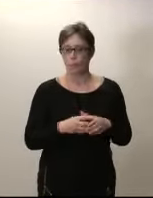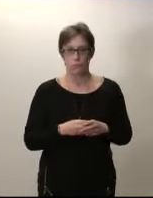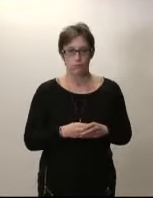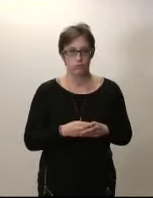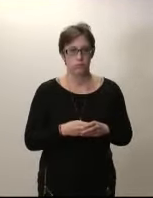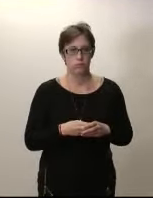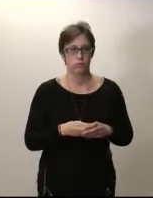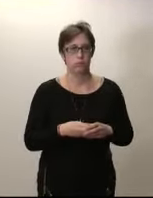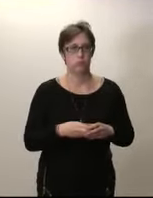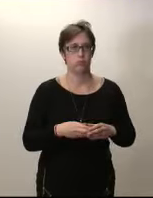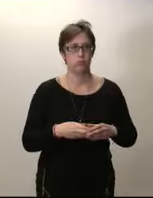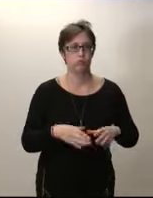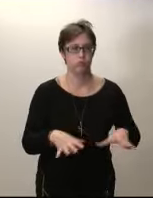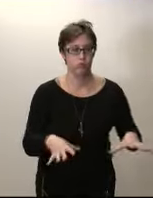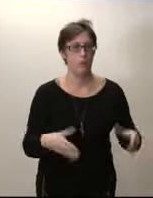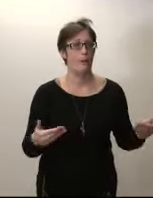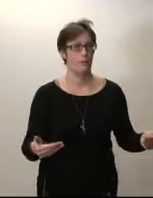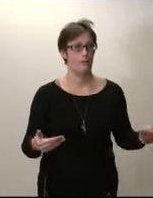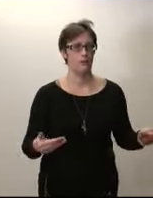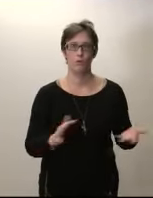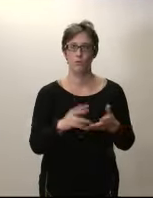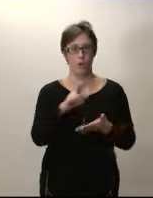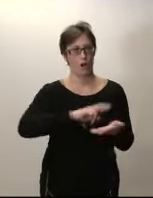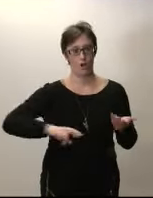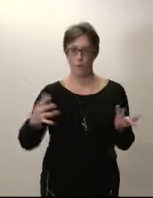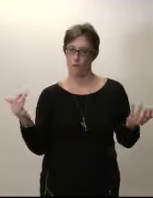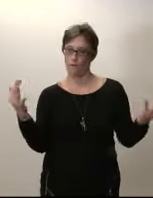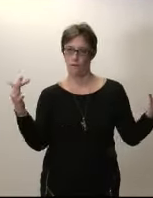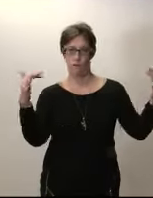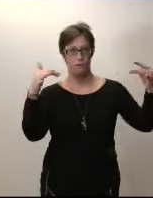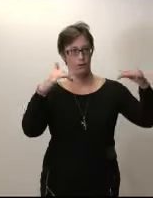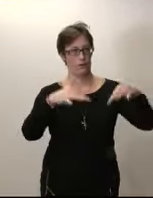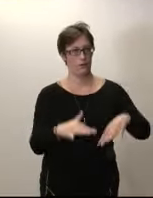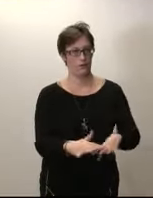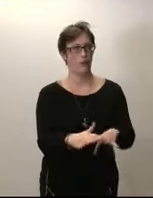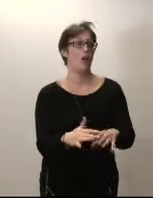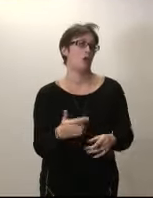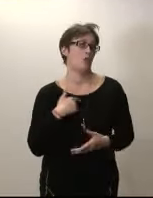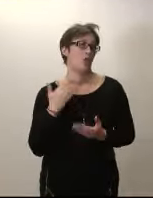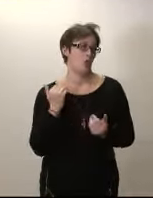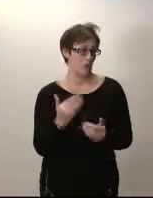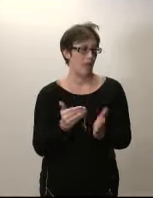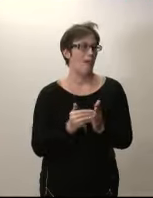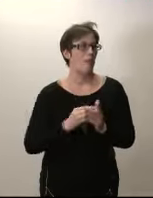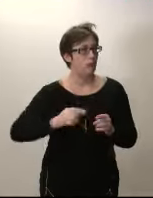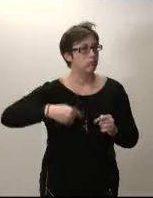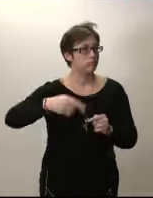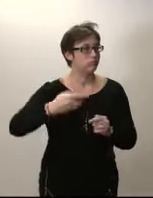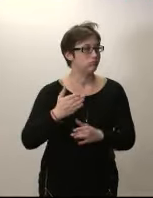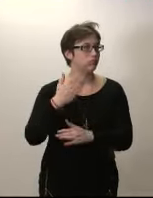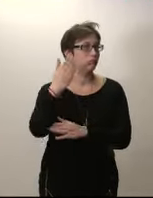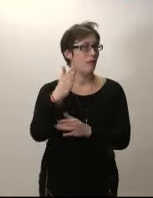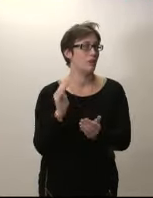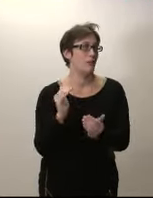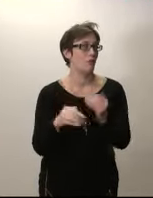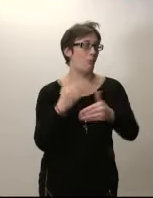qui est un événement de jazz de toute la région, et je lui souhaite beaucoup d'avenir et je lui souhaite une grande